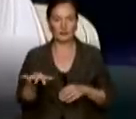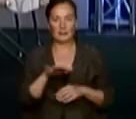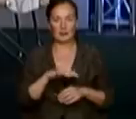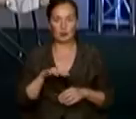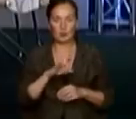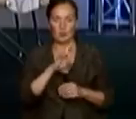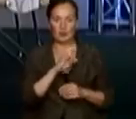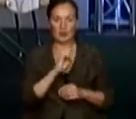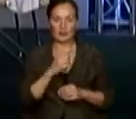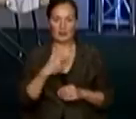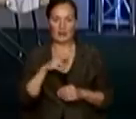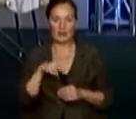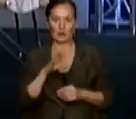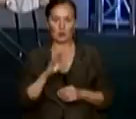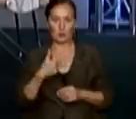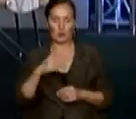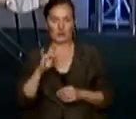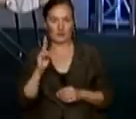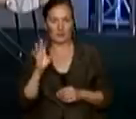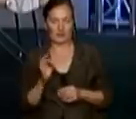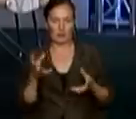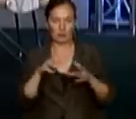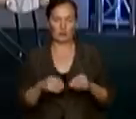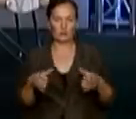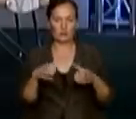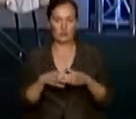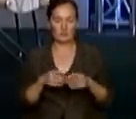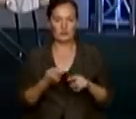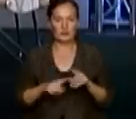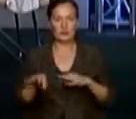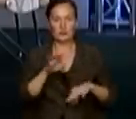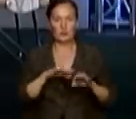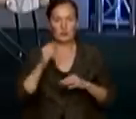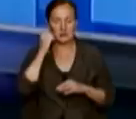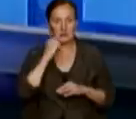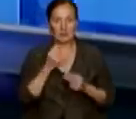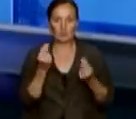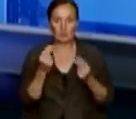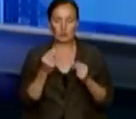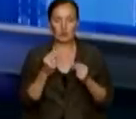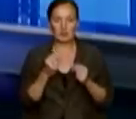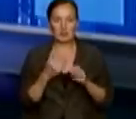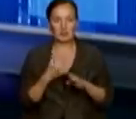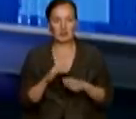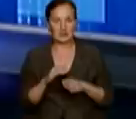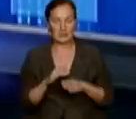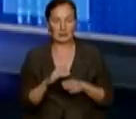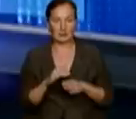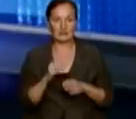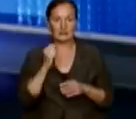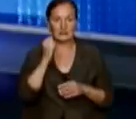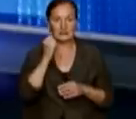об'єднаної громади. І на це в проєкті, який вже застарів, по його кошторисна частина застаріла, треба було 25 мільйонів. Плюс